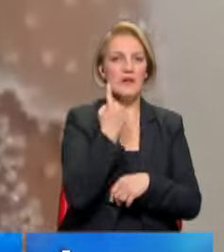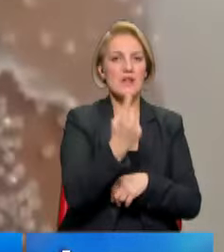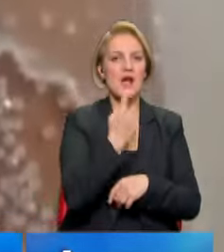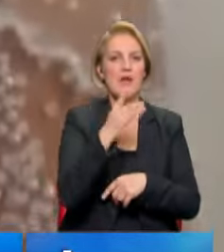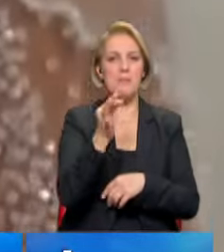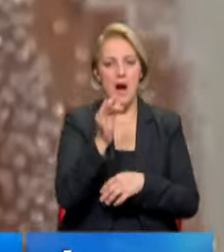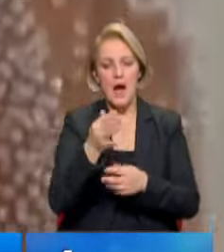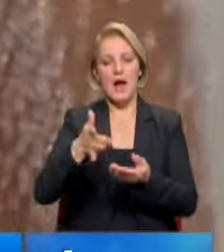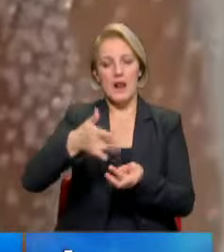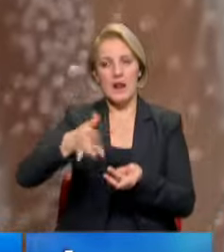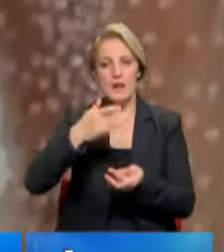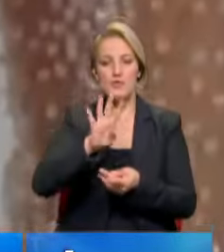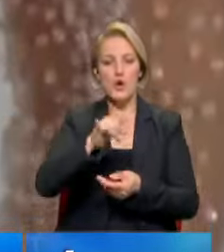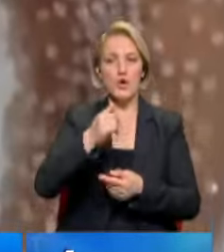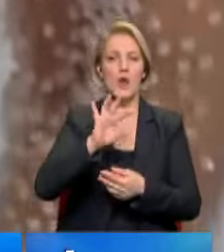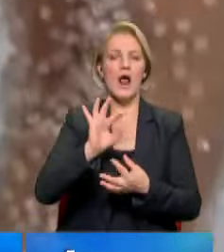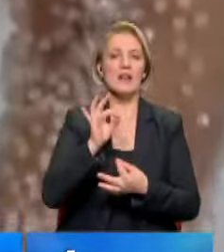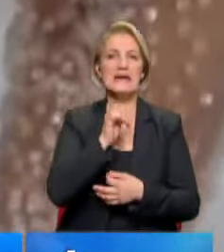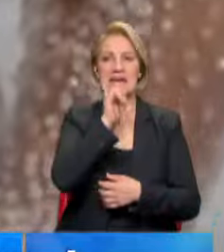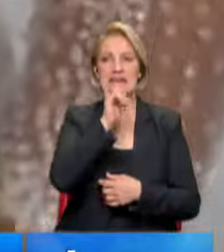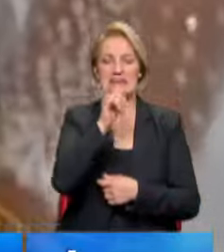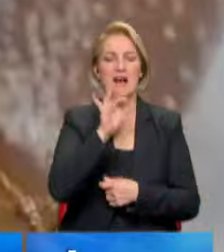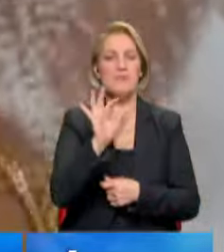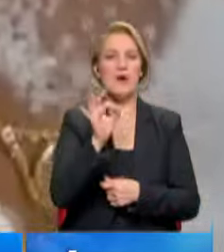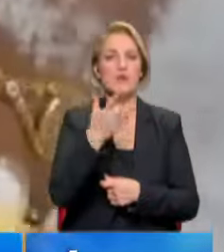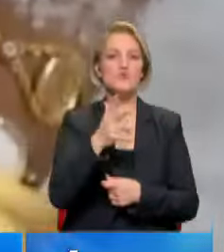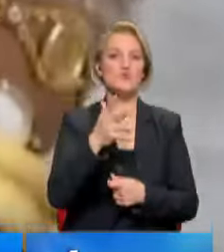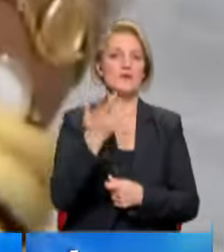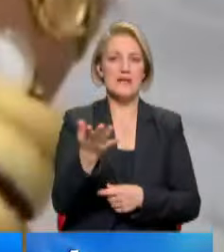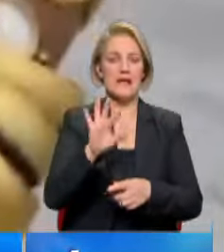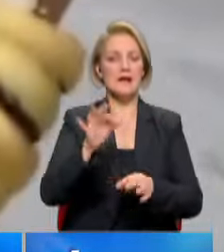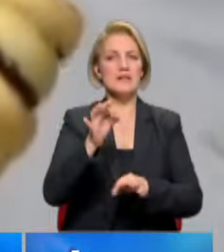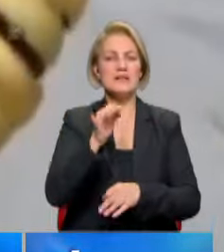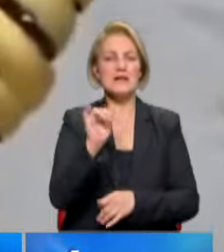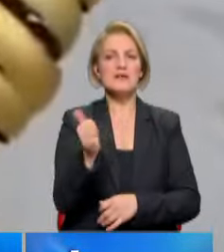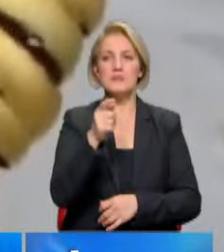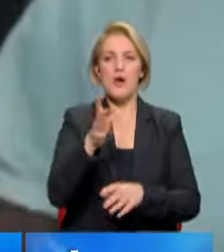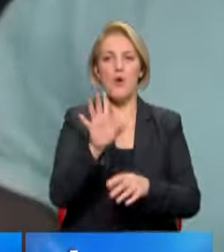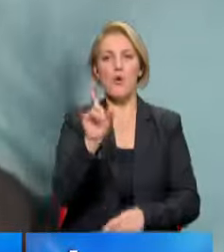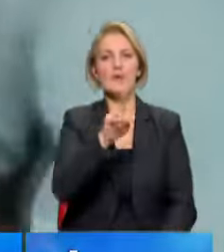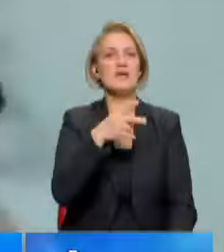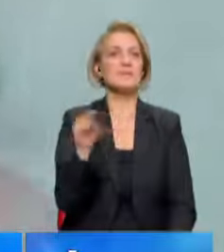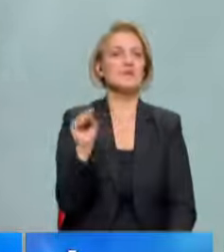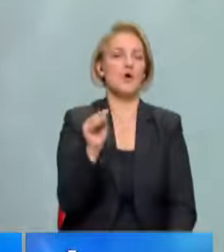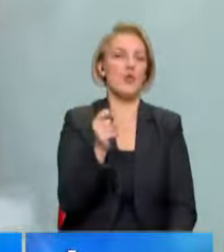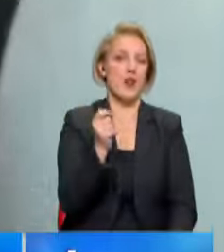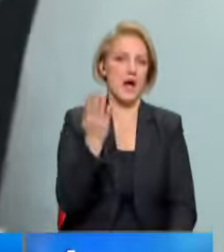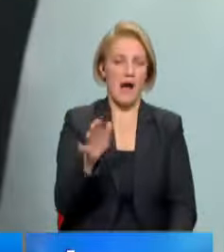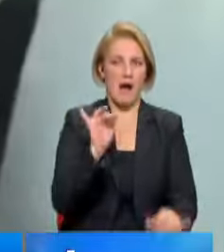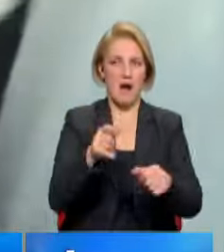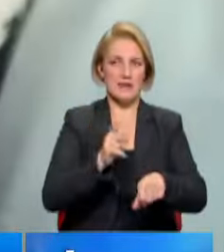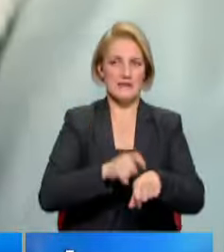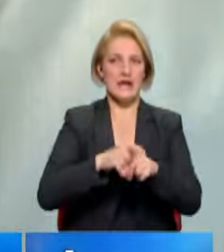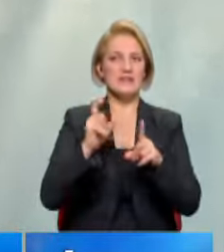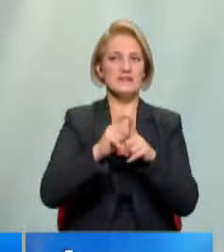saydı. Geline 4 kilo altın takıldı. Gram altın ortalama 3 bin lira. Takılan altının değeri 12 milyon liraya ulaştı. Aynı